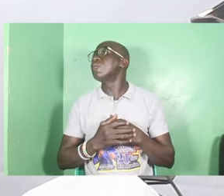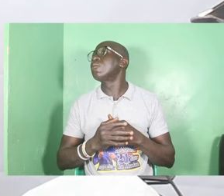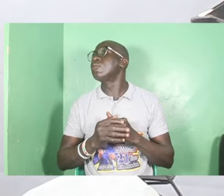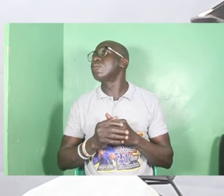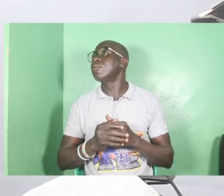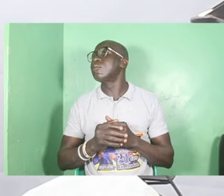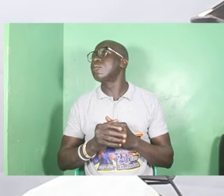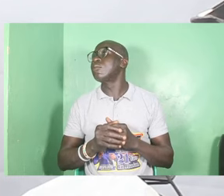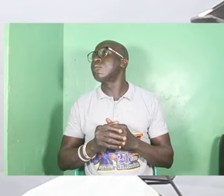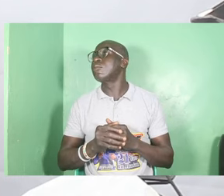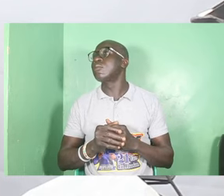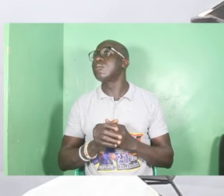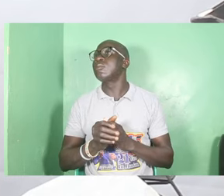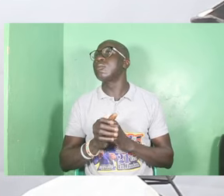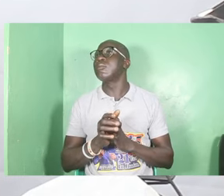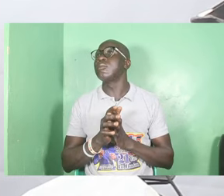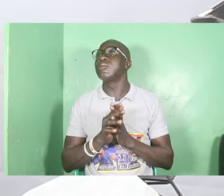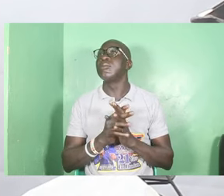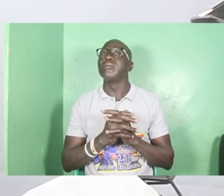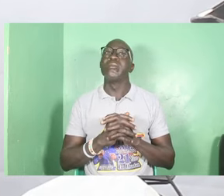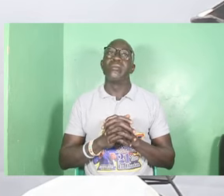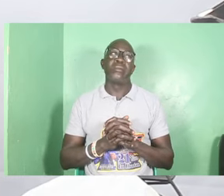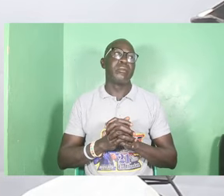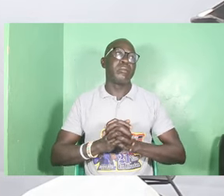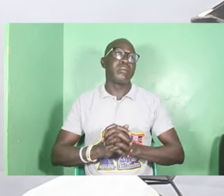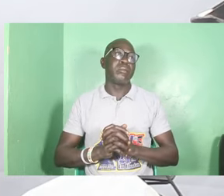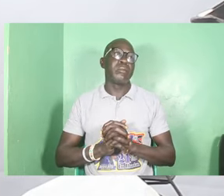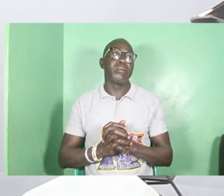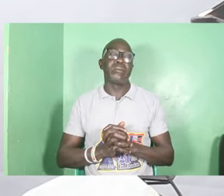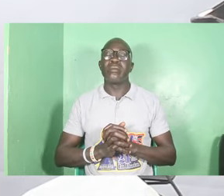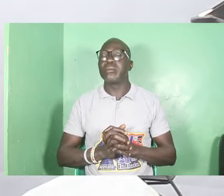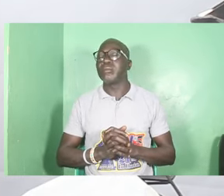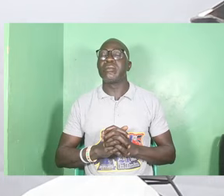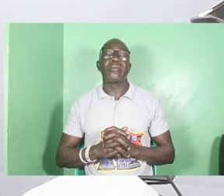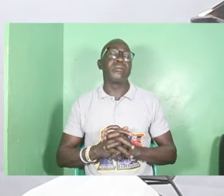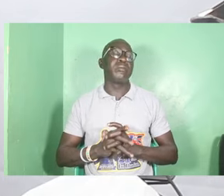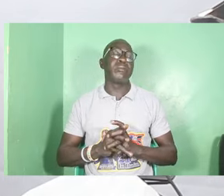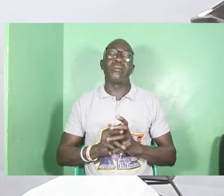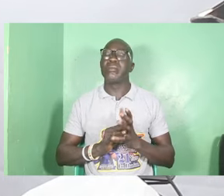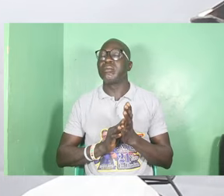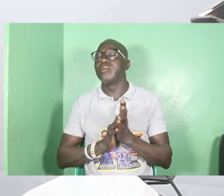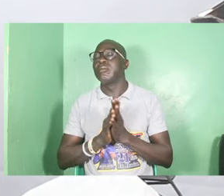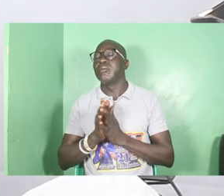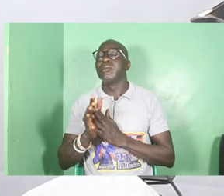la gogo ibi aye ka o si fi fe agobi ju mo